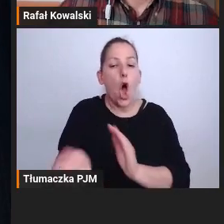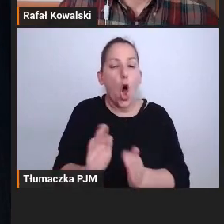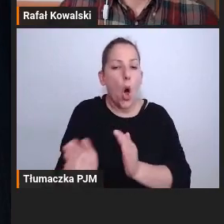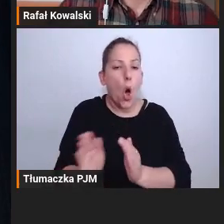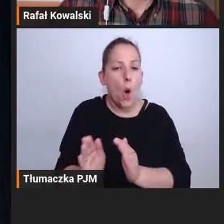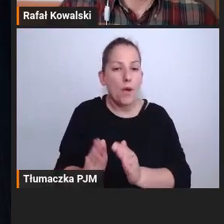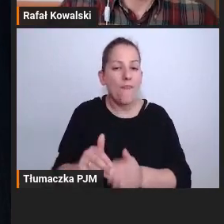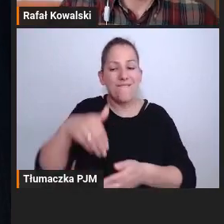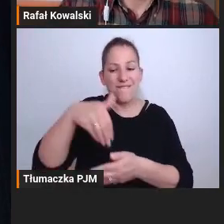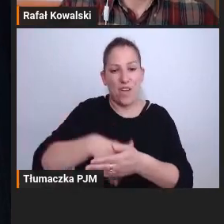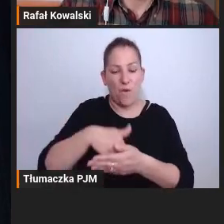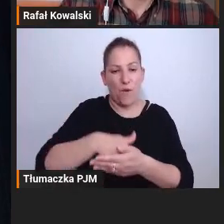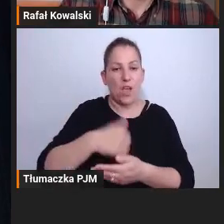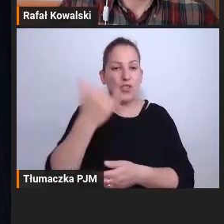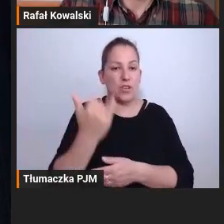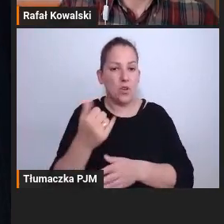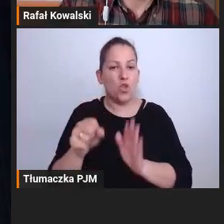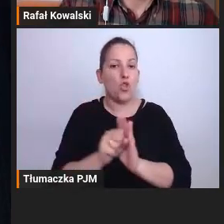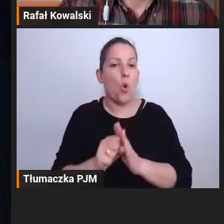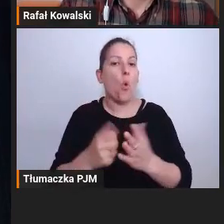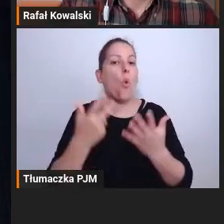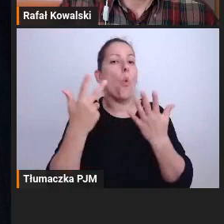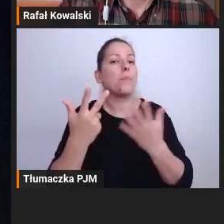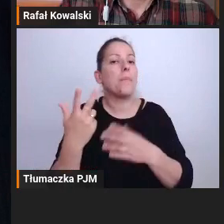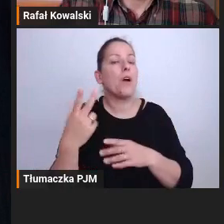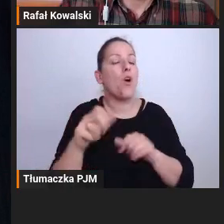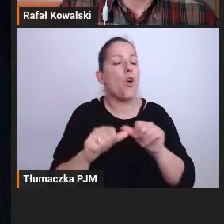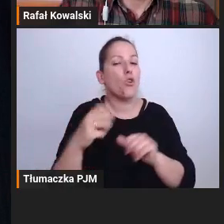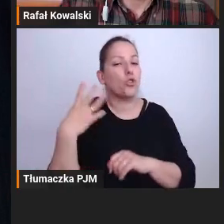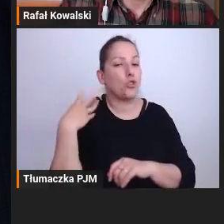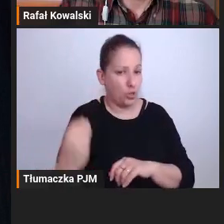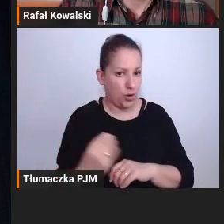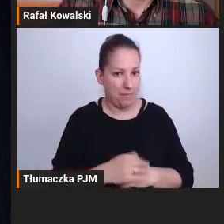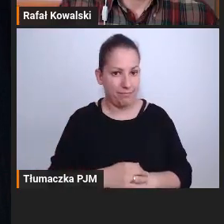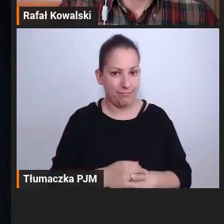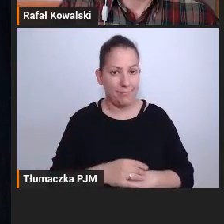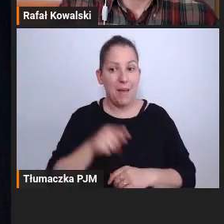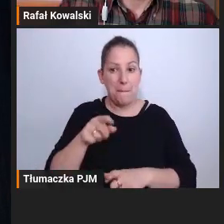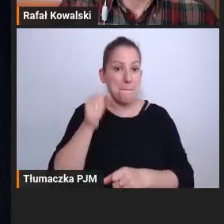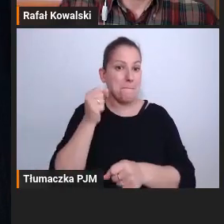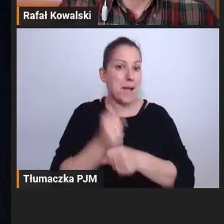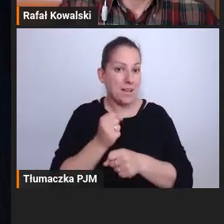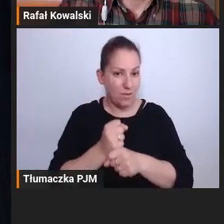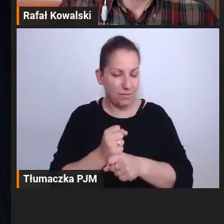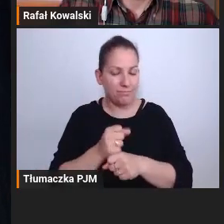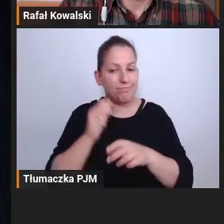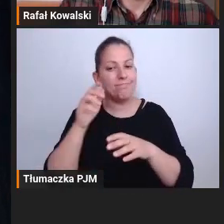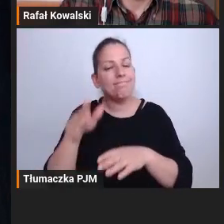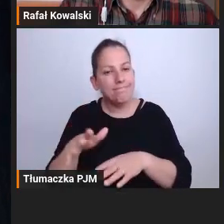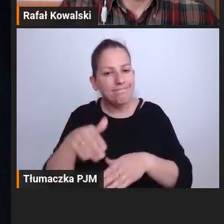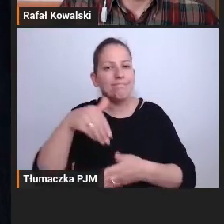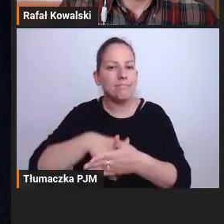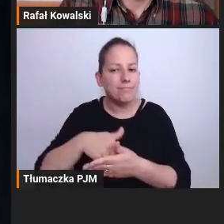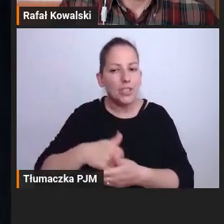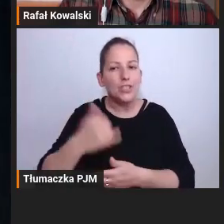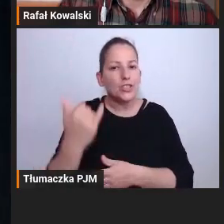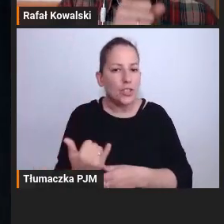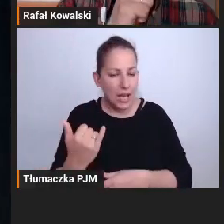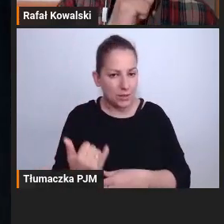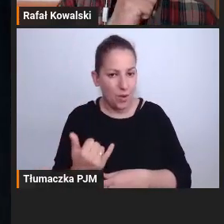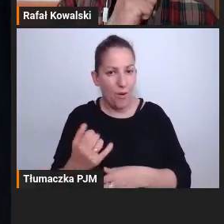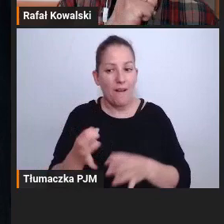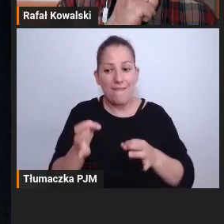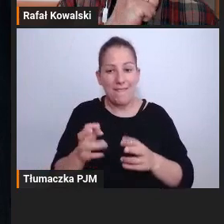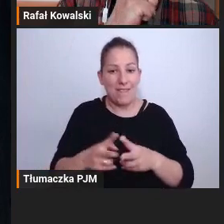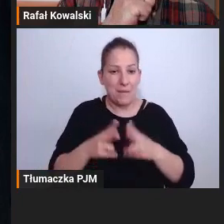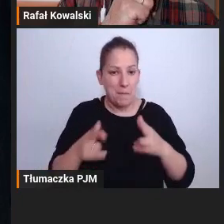które wychowuje dziecko do 8. roku życia. I taki pracownik, który zajmuje się takim dzieckiem, w chwili